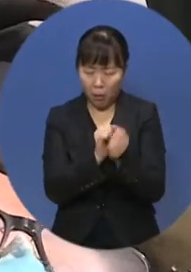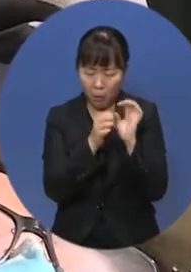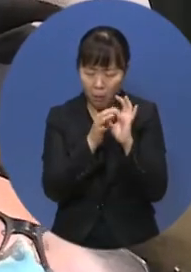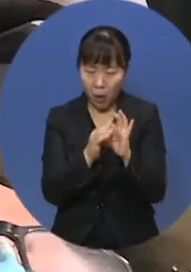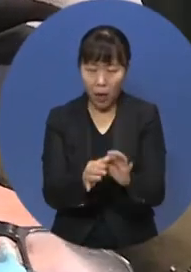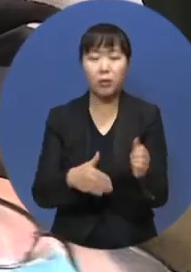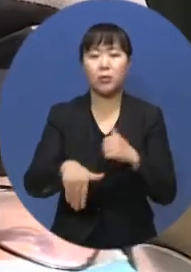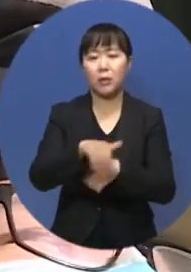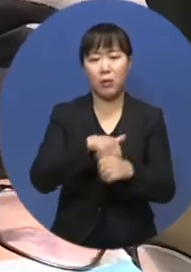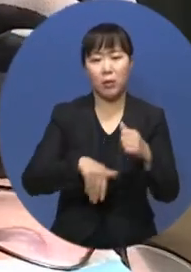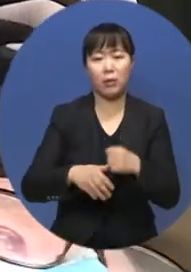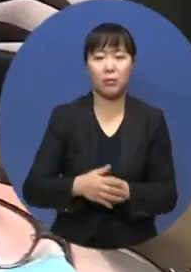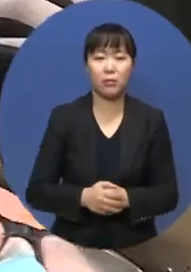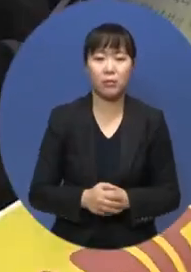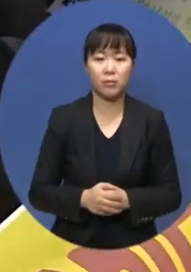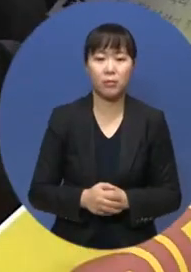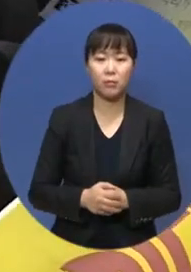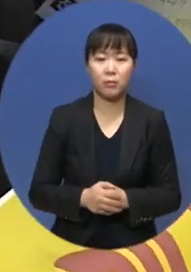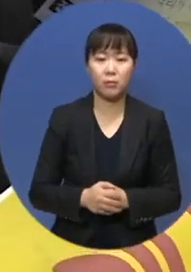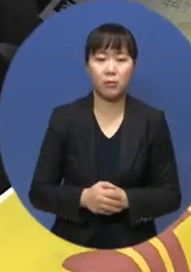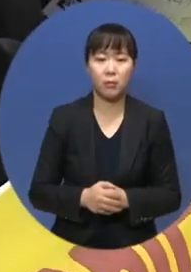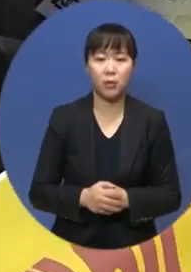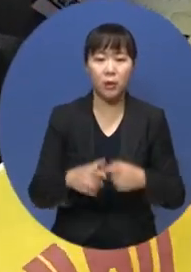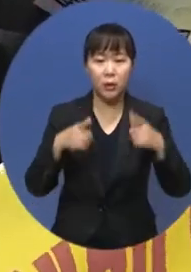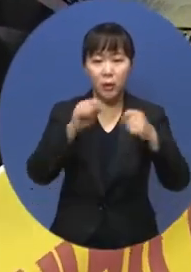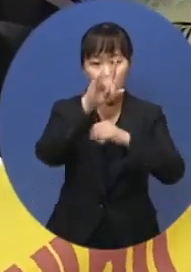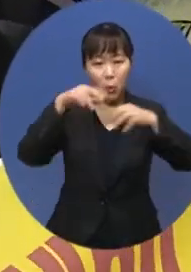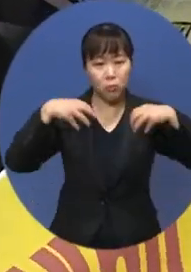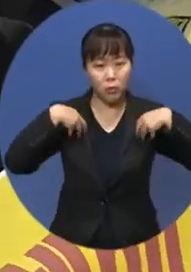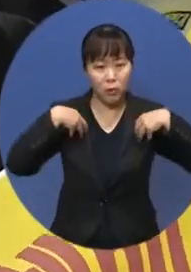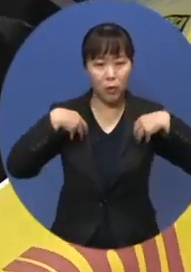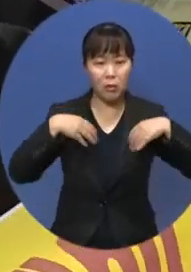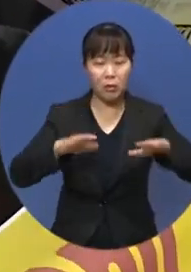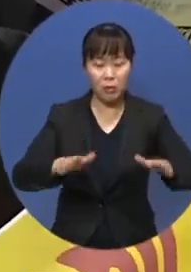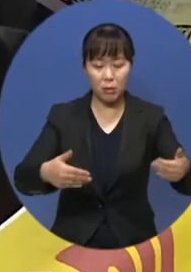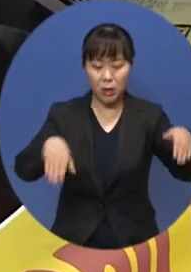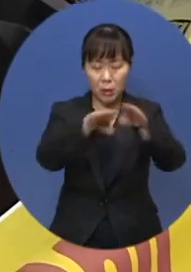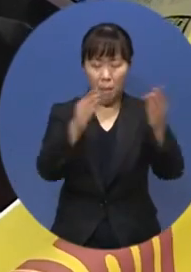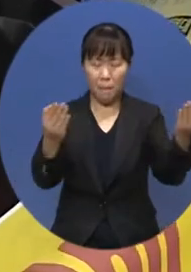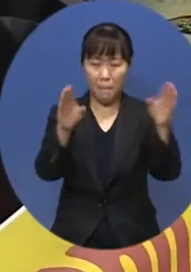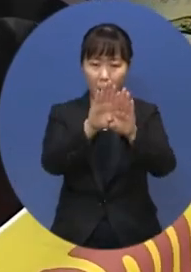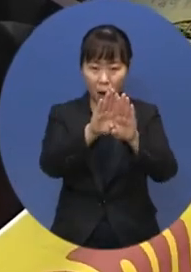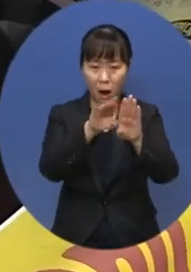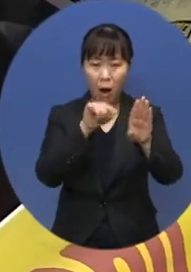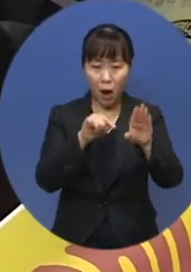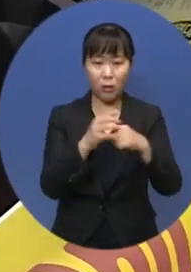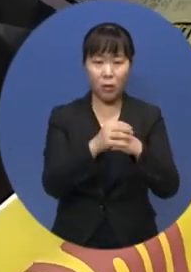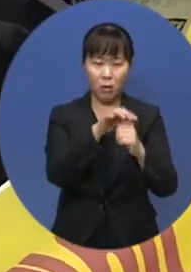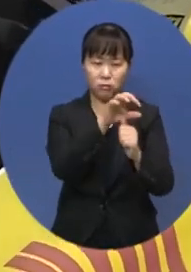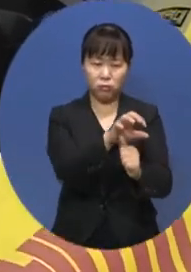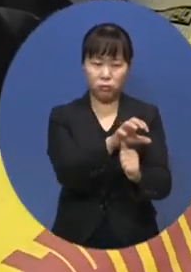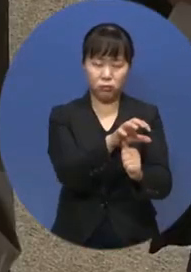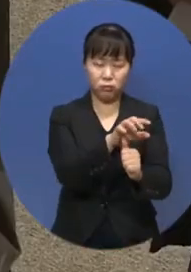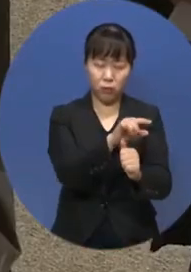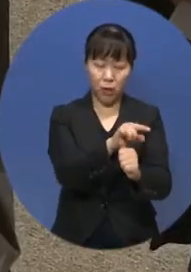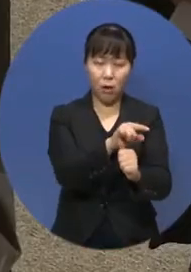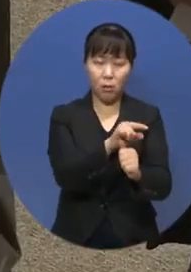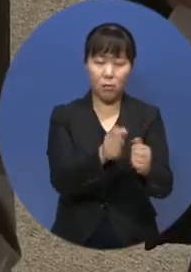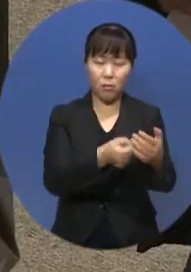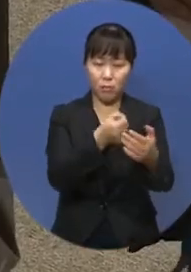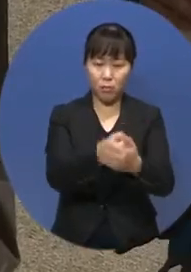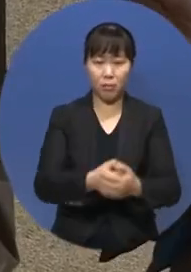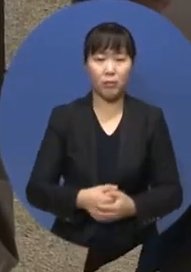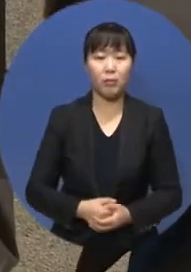발생하고 있는 상황입니다. 이에 방역당국은 즉각 시설을 폐쇄하는 코호트 격리 조치를